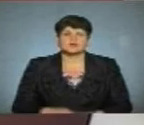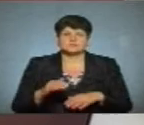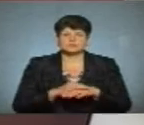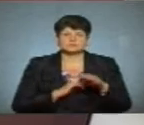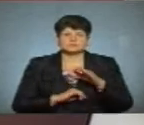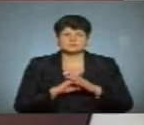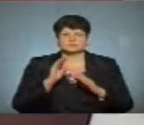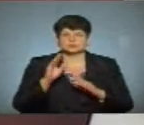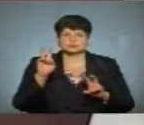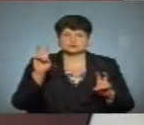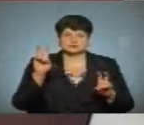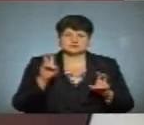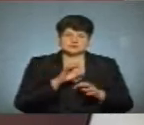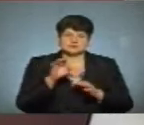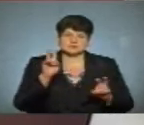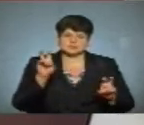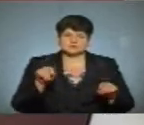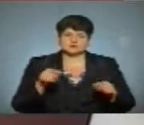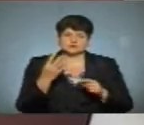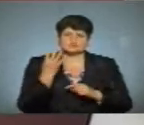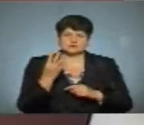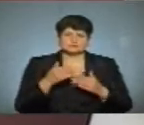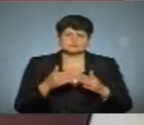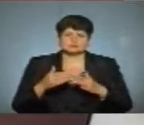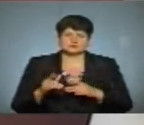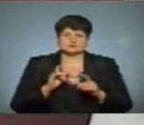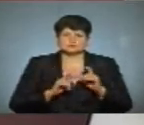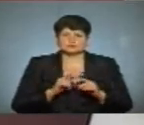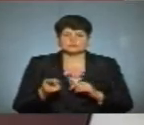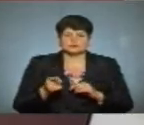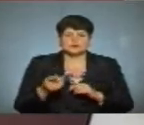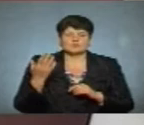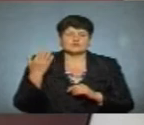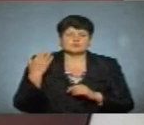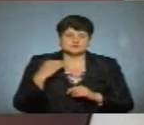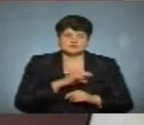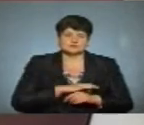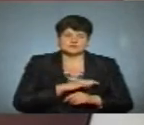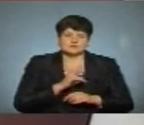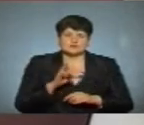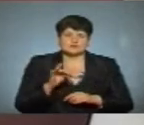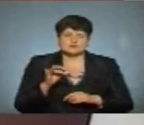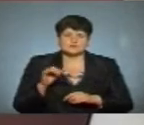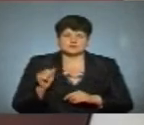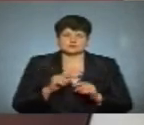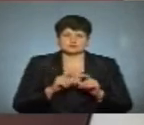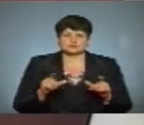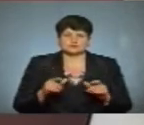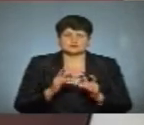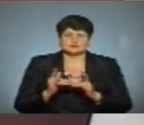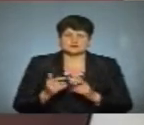Благодійний фонд «Майбутнє сиріт» створили 4 випускники вишів Тернополя, колишні вихованці Коропецької школи-інтернату для